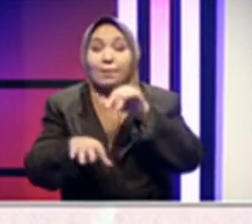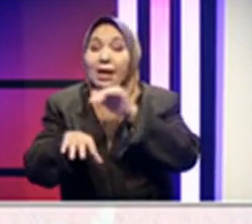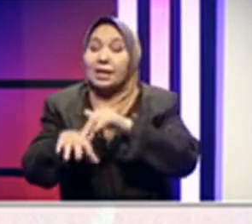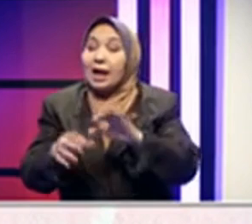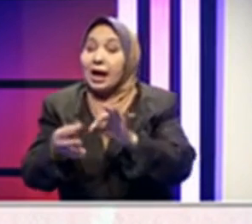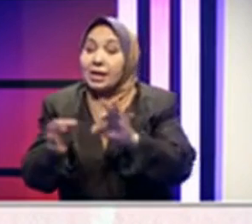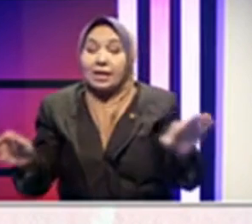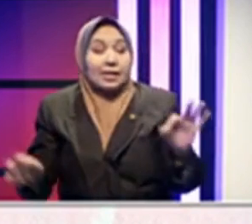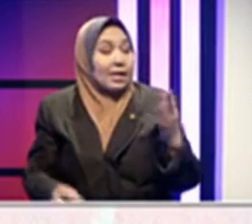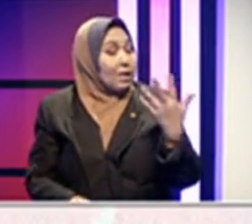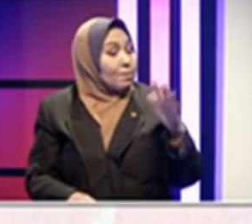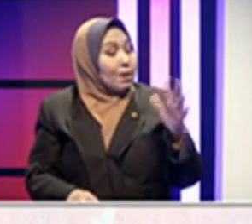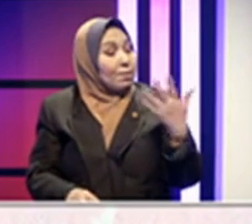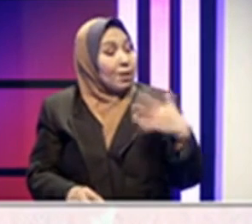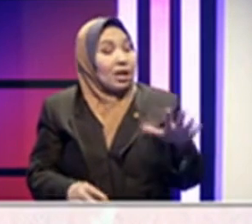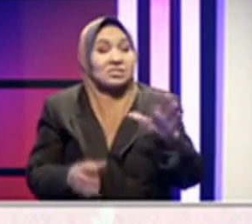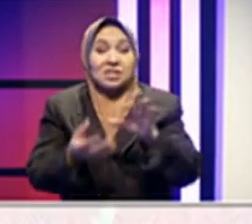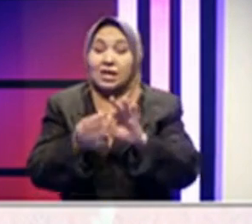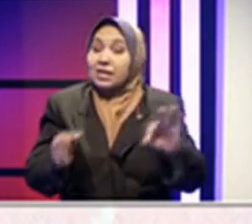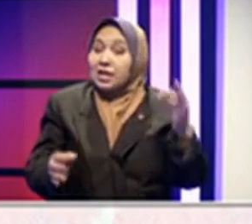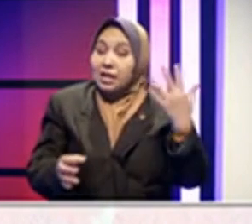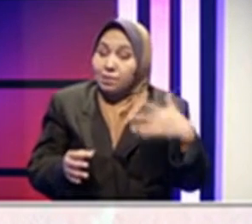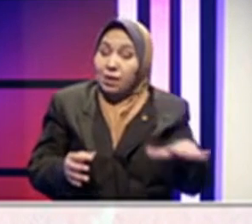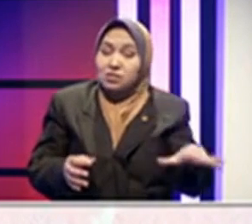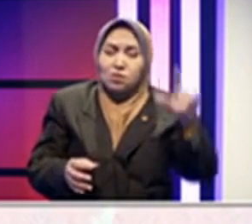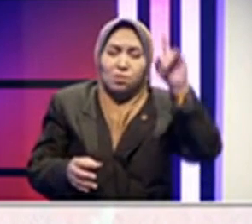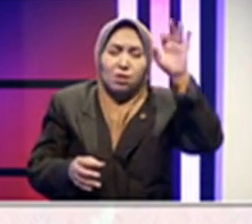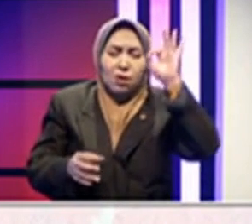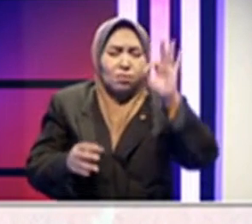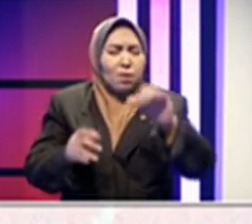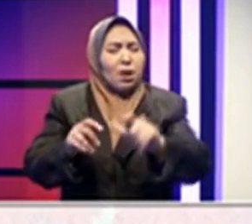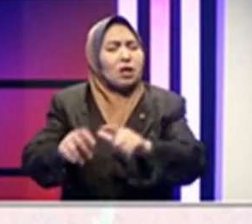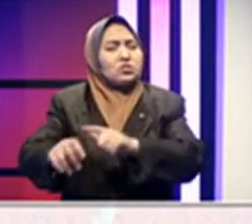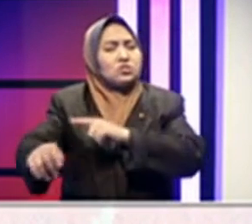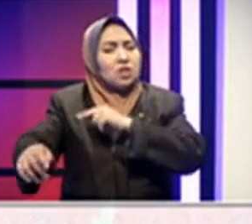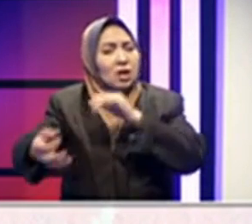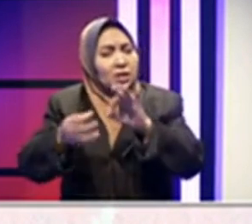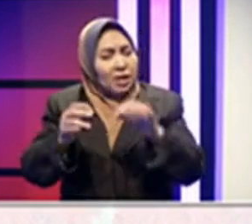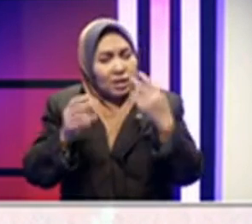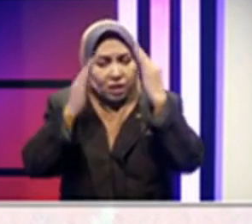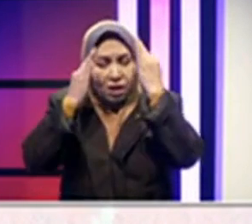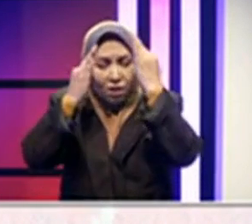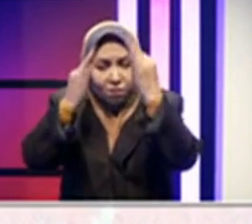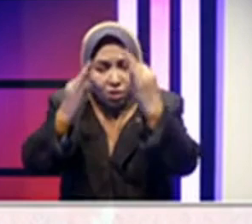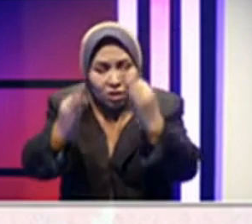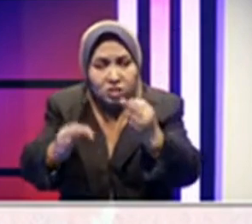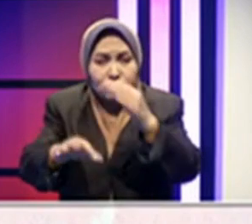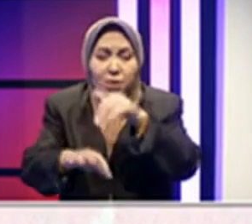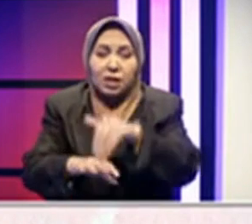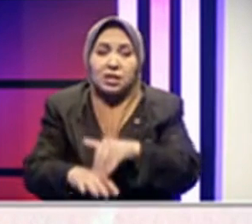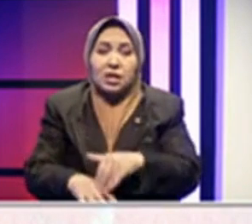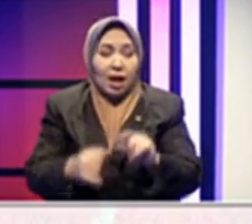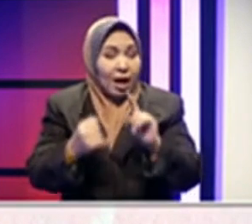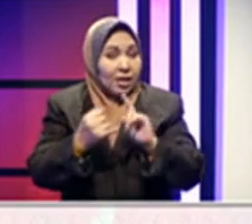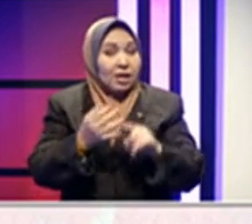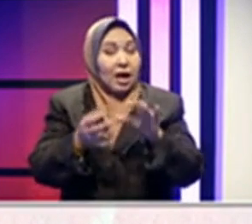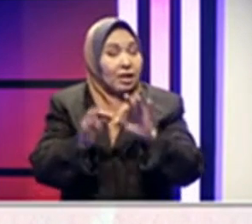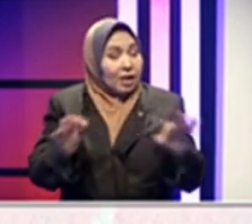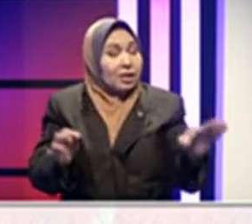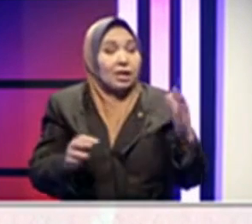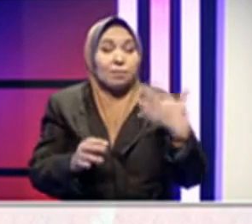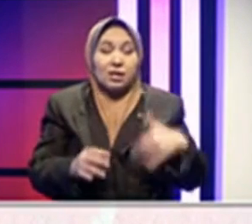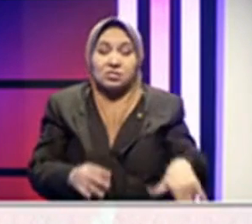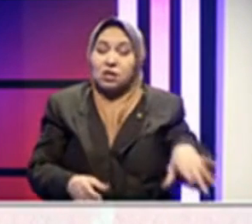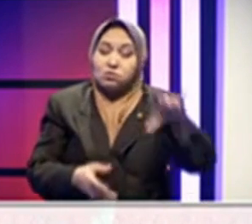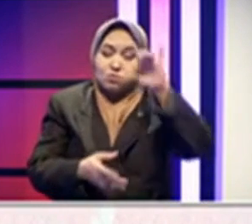ke-15 ia ke-15 Subhanallah anggapan Jayadi Namun kita nah fokuskan ya itulah Vader akhir-akhir 15